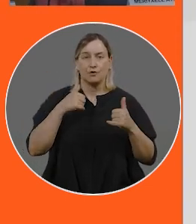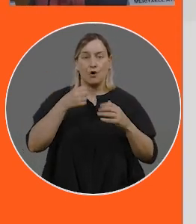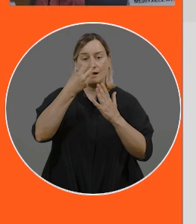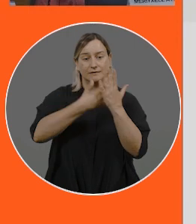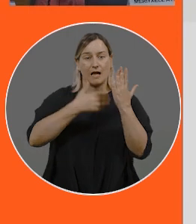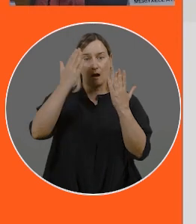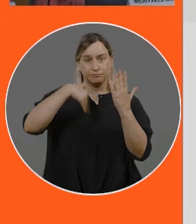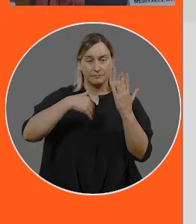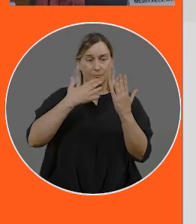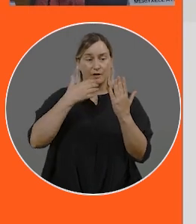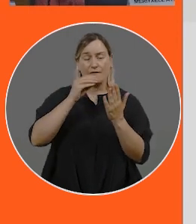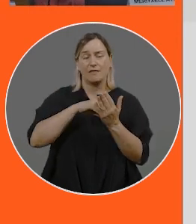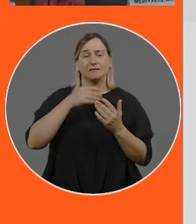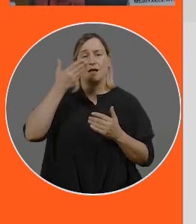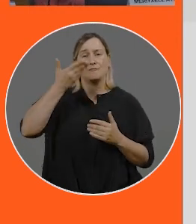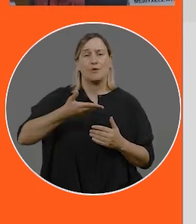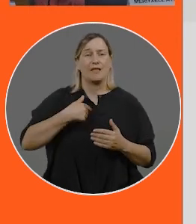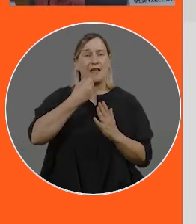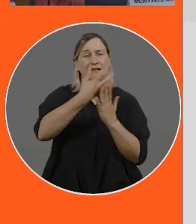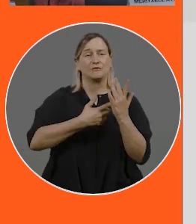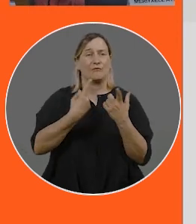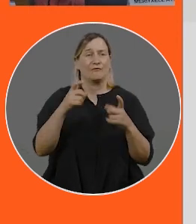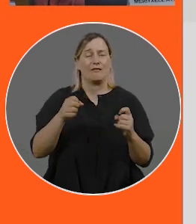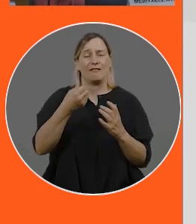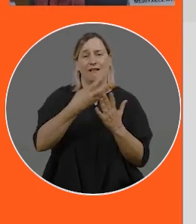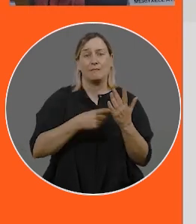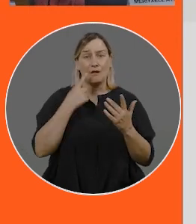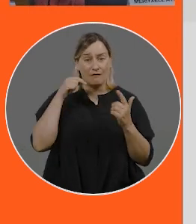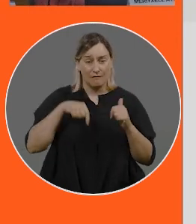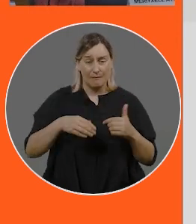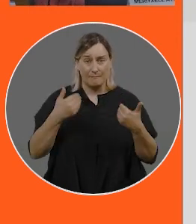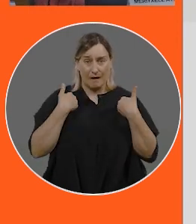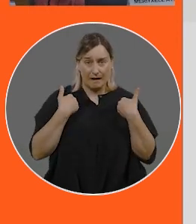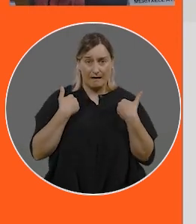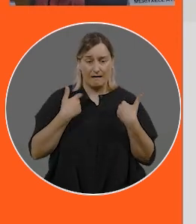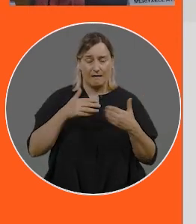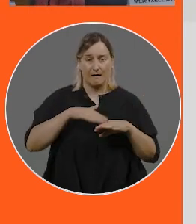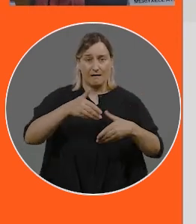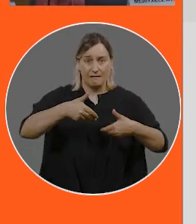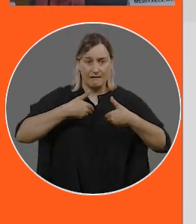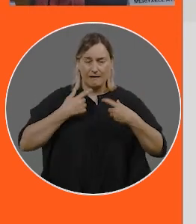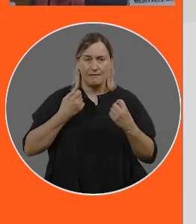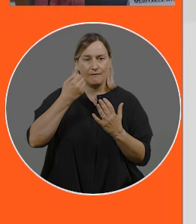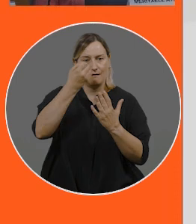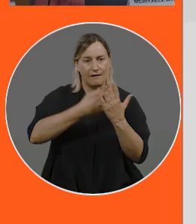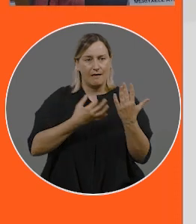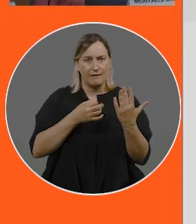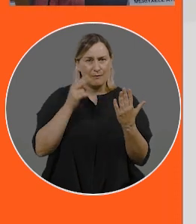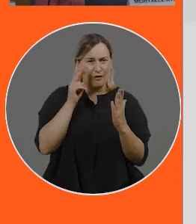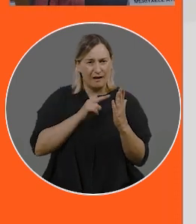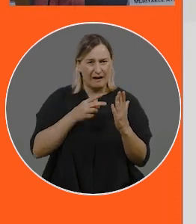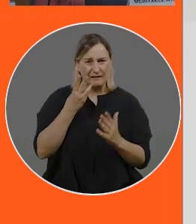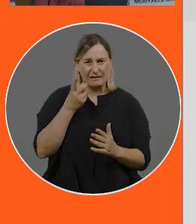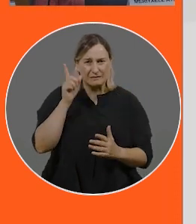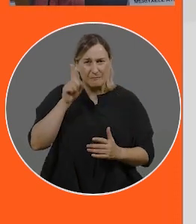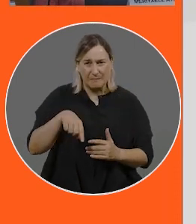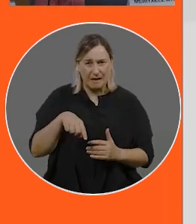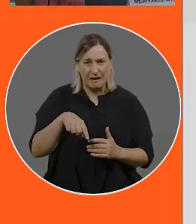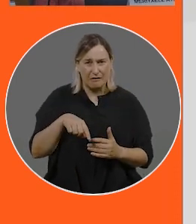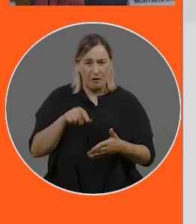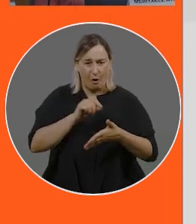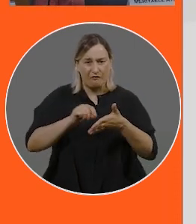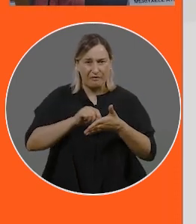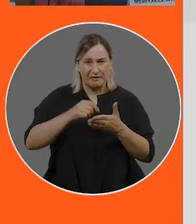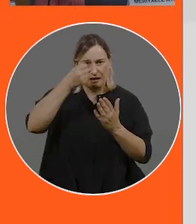no li donem importància a les llistes, però en aquest cas, què hauria de fer? Llegir-me 3.000 i pico oficines